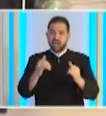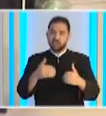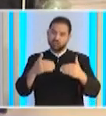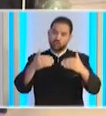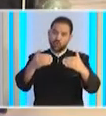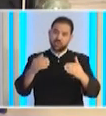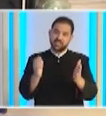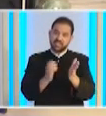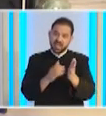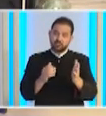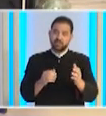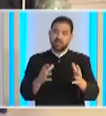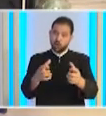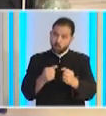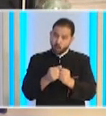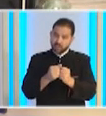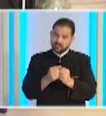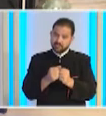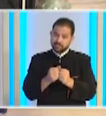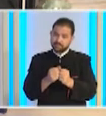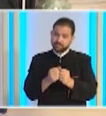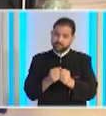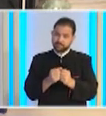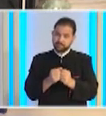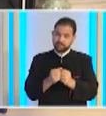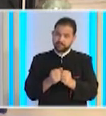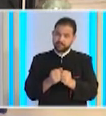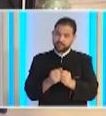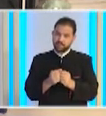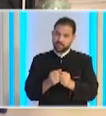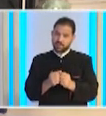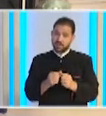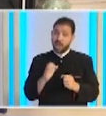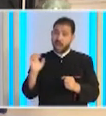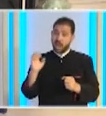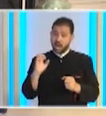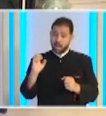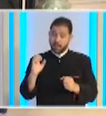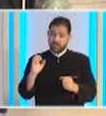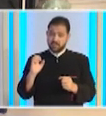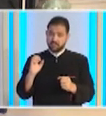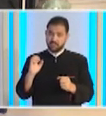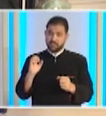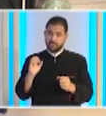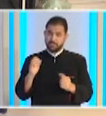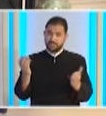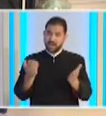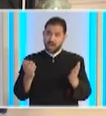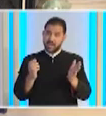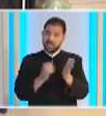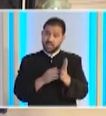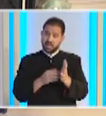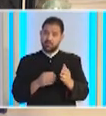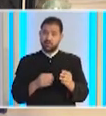acest proces trebuie luate ca elemente care